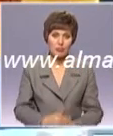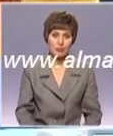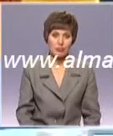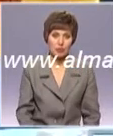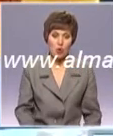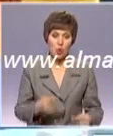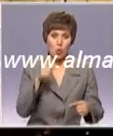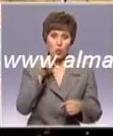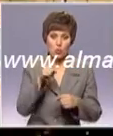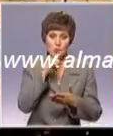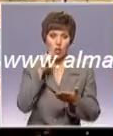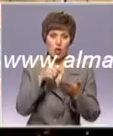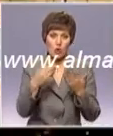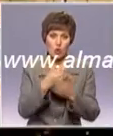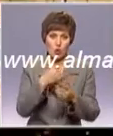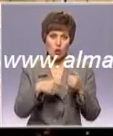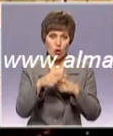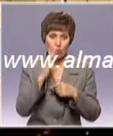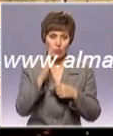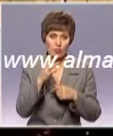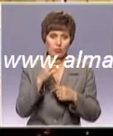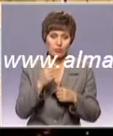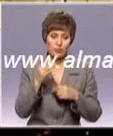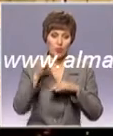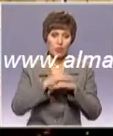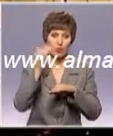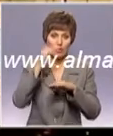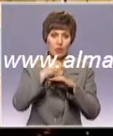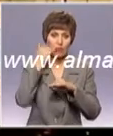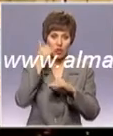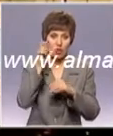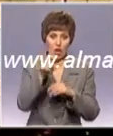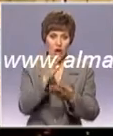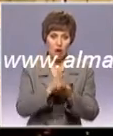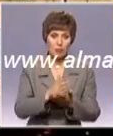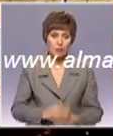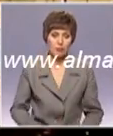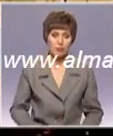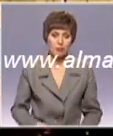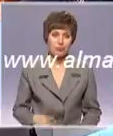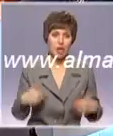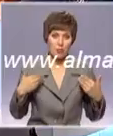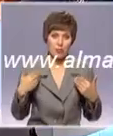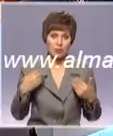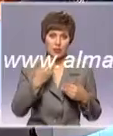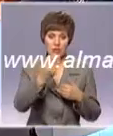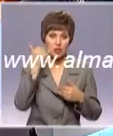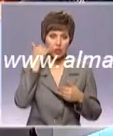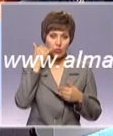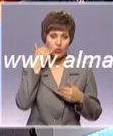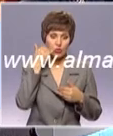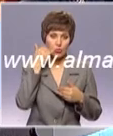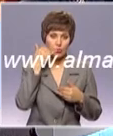қайта оралатын боламыз. Хабарласқан көрермен бар екен. Кеш жарық. Саламатсыз ба? Саламатсыз ба. Тыңдап отырмыз. Мен